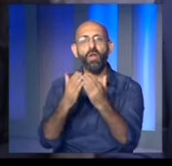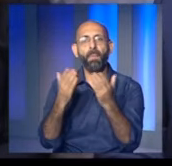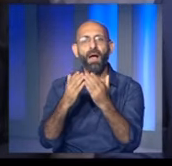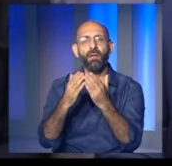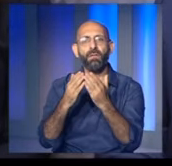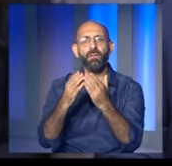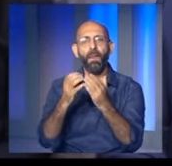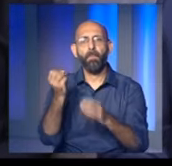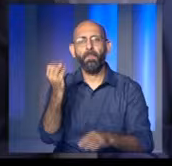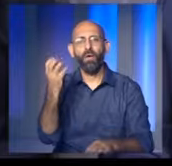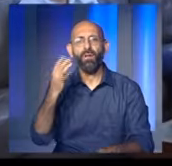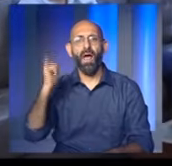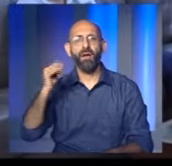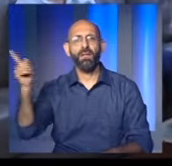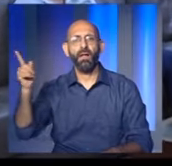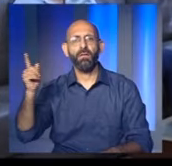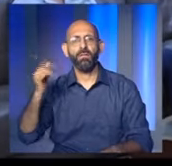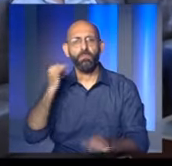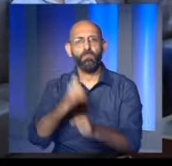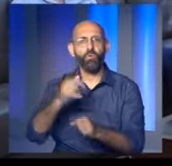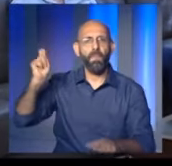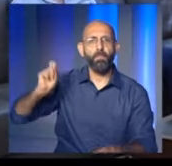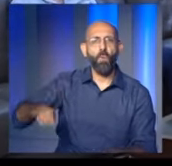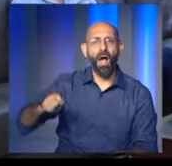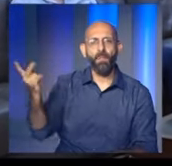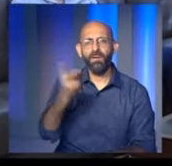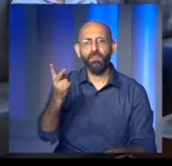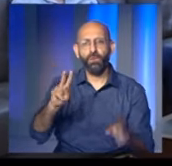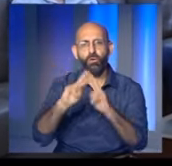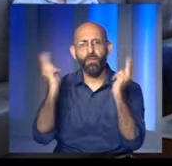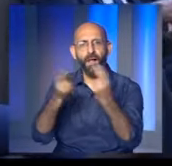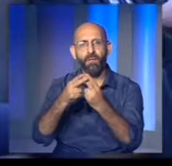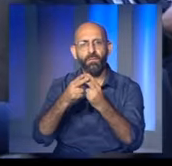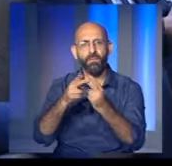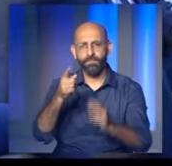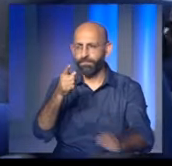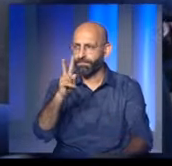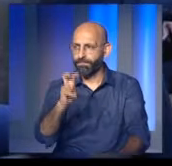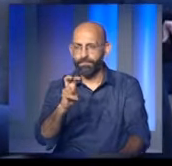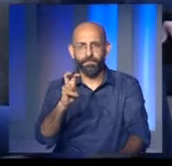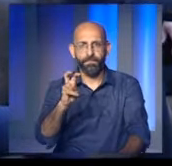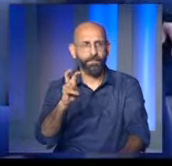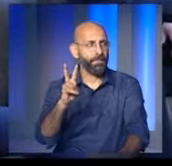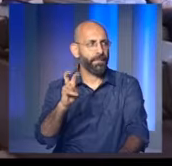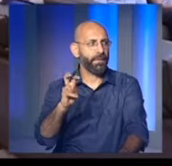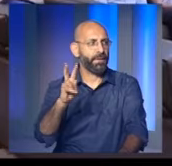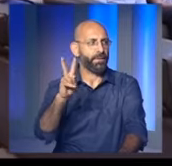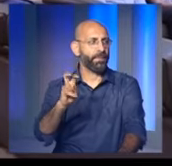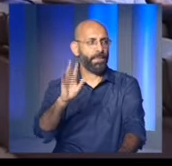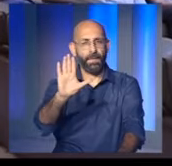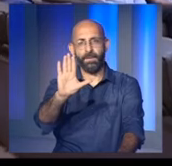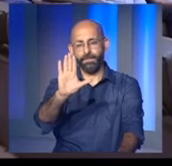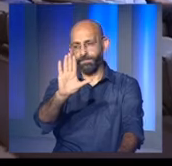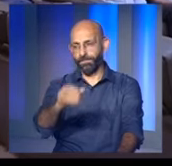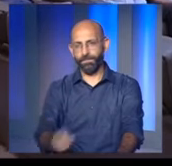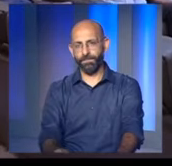ريزا. الرئيس ميقاتي كان قد التقى النائب جميل عبود الذي عرض لخرائط من أجل تعبيد طرق طرابلس والميناء. كما التقى رئيس الحكومة